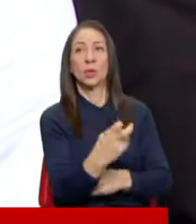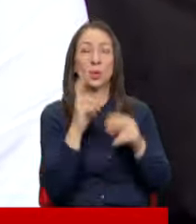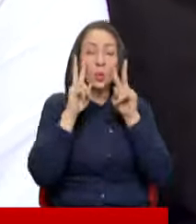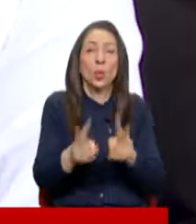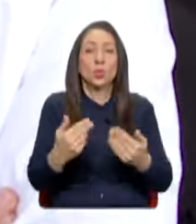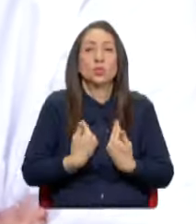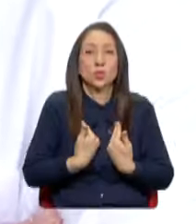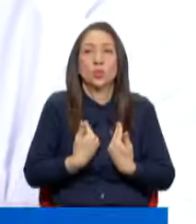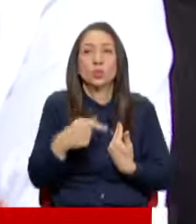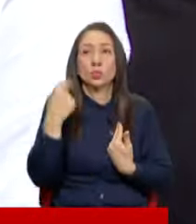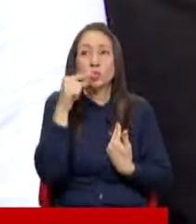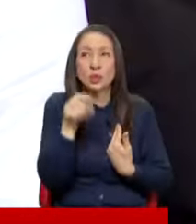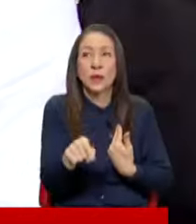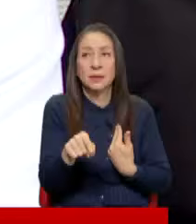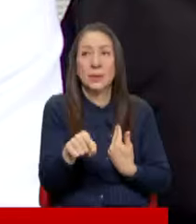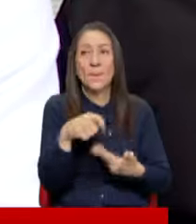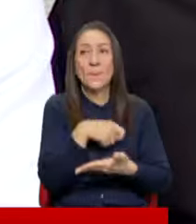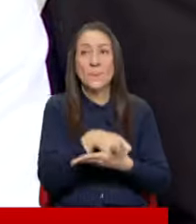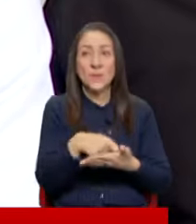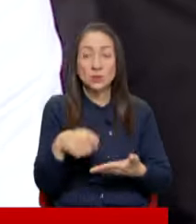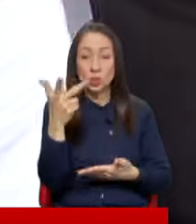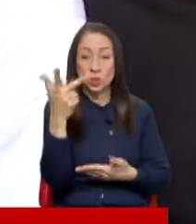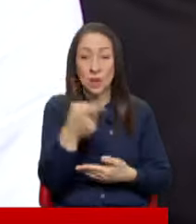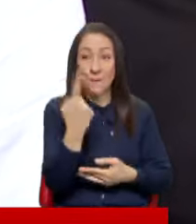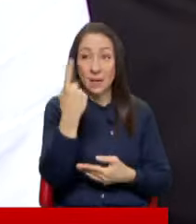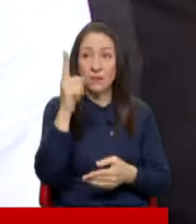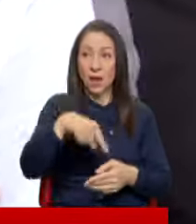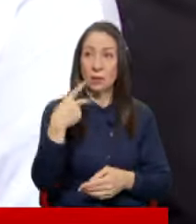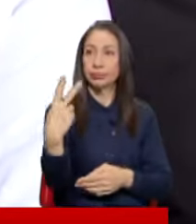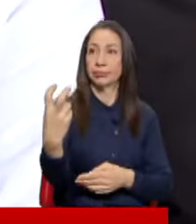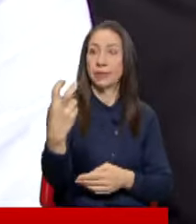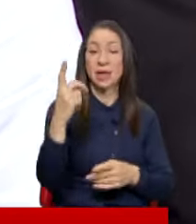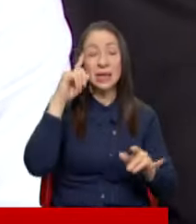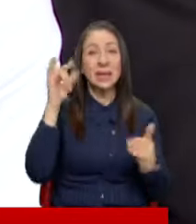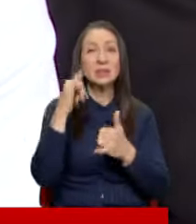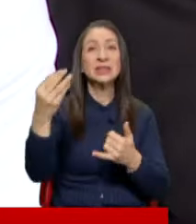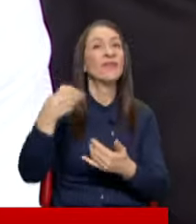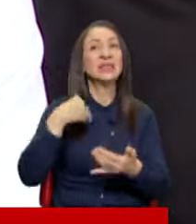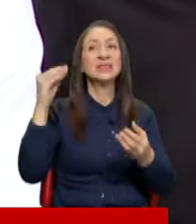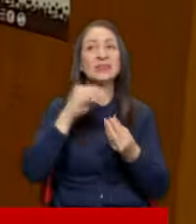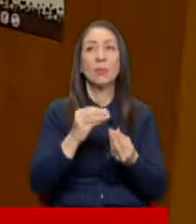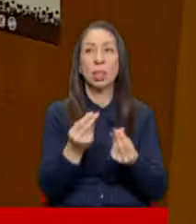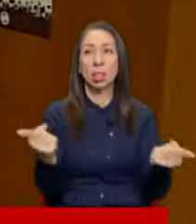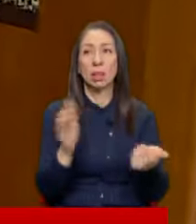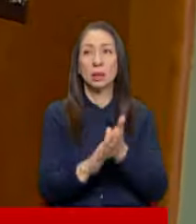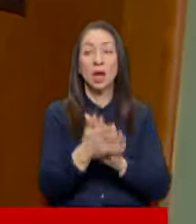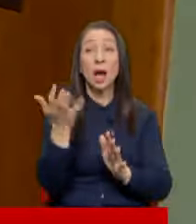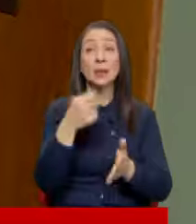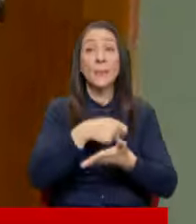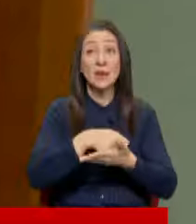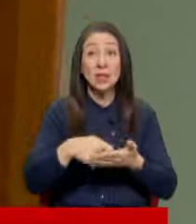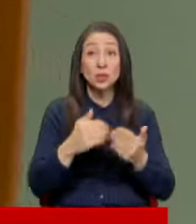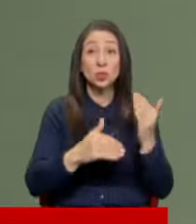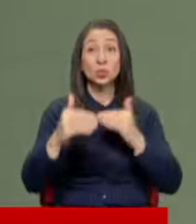görüyoruz ve bu yüzden de maaşlarımız biri vergiye gidiyor yılbaşında verilen zam hiç olu